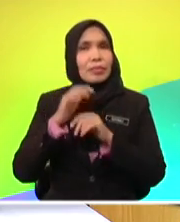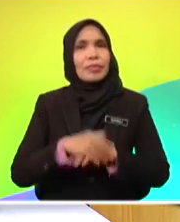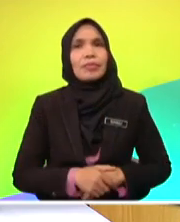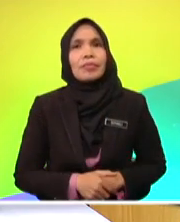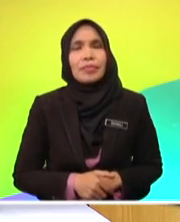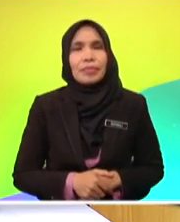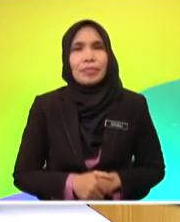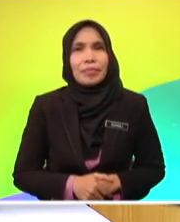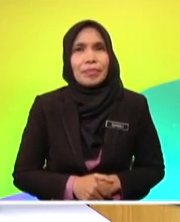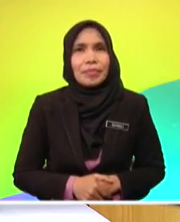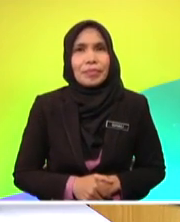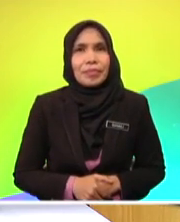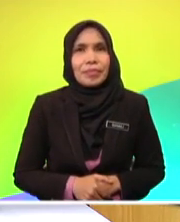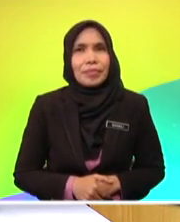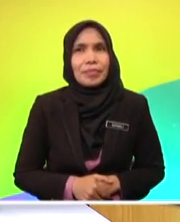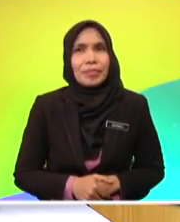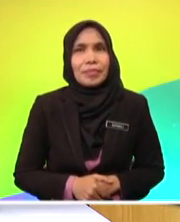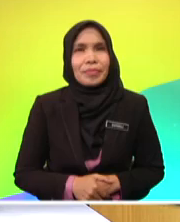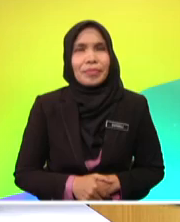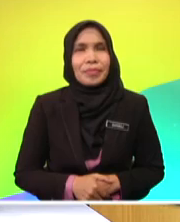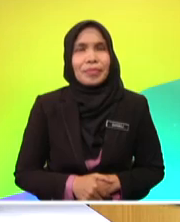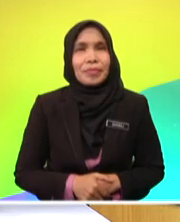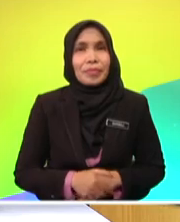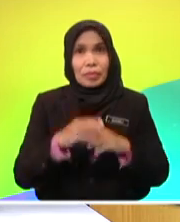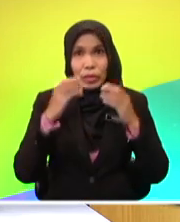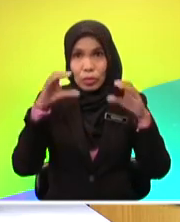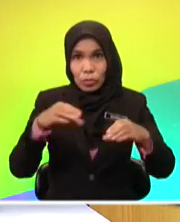Lidi. Tadi lidi. Cikgu buat daripada apa?